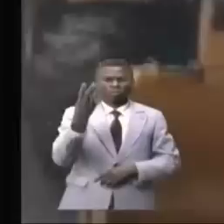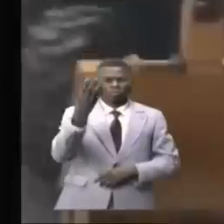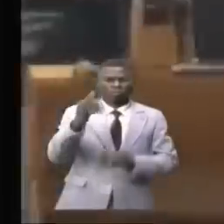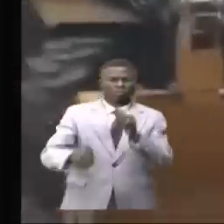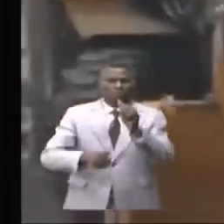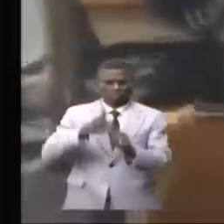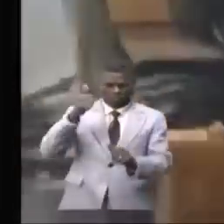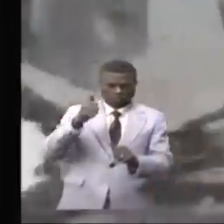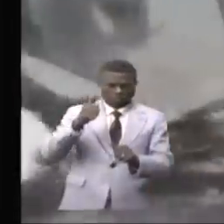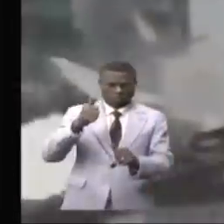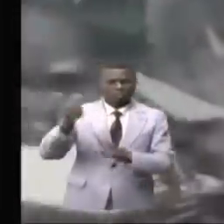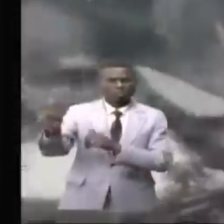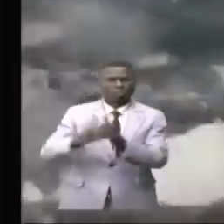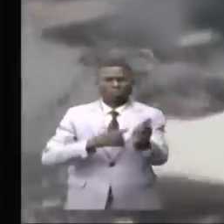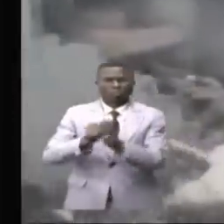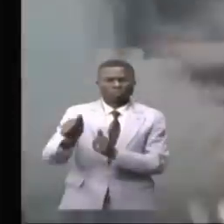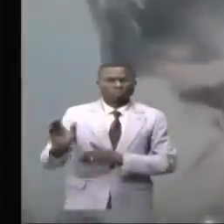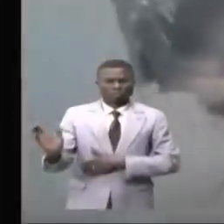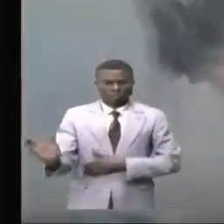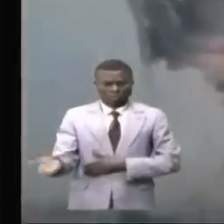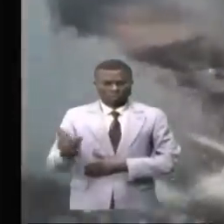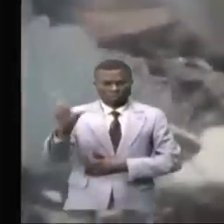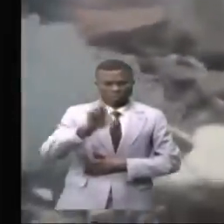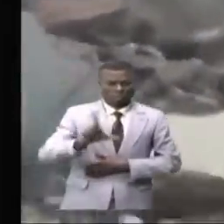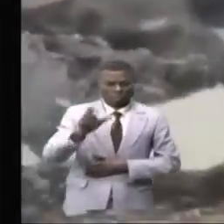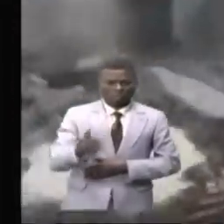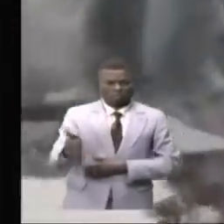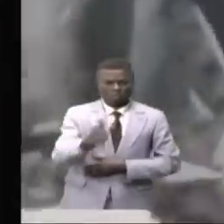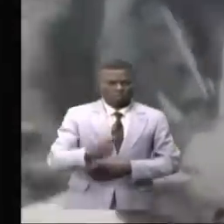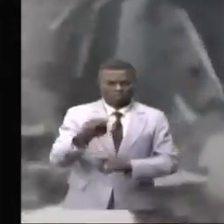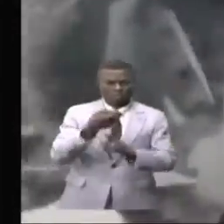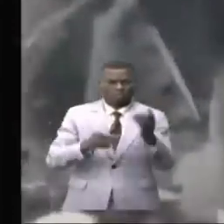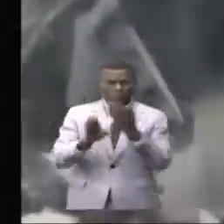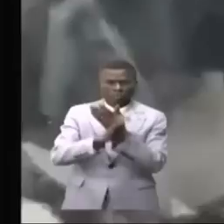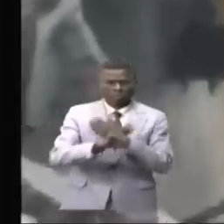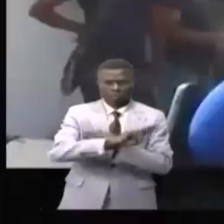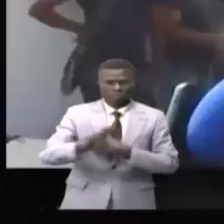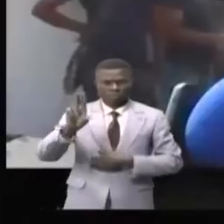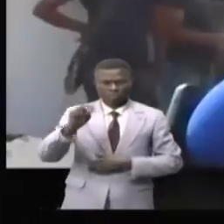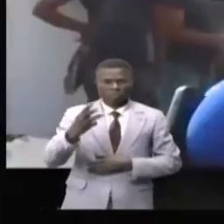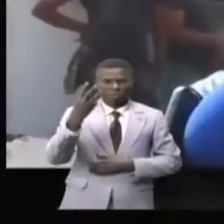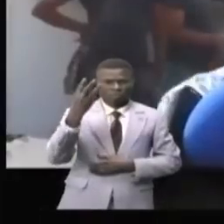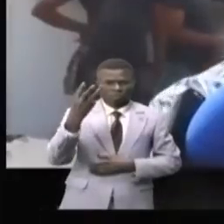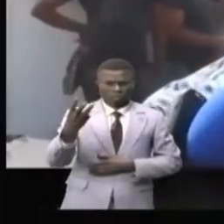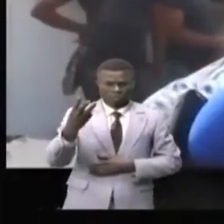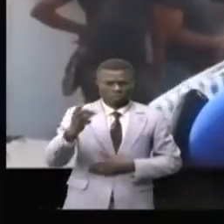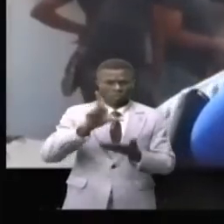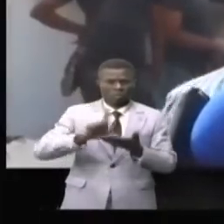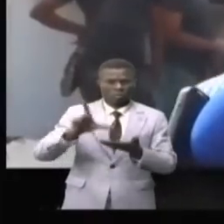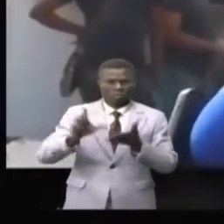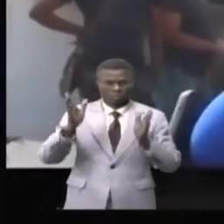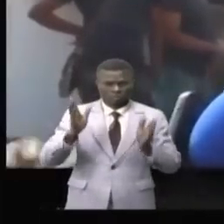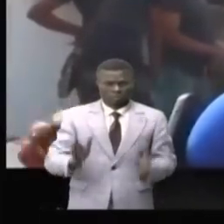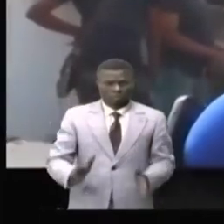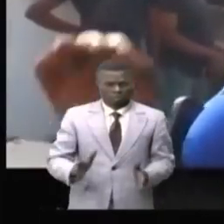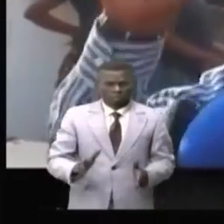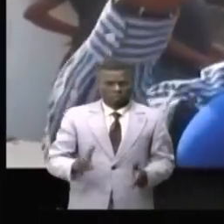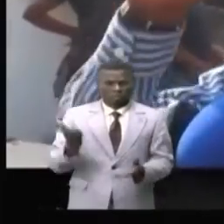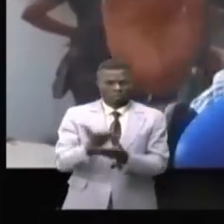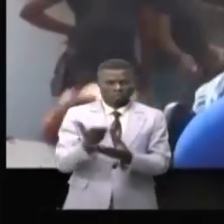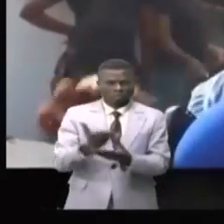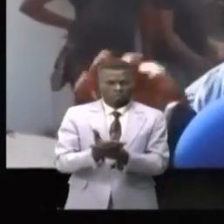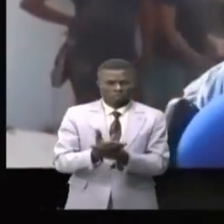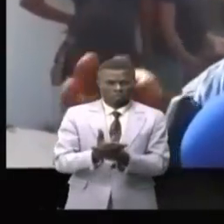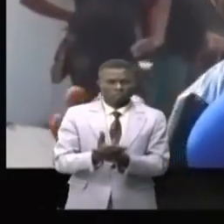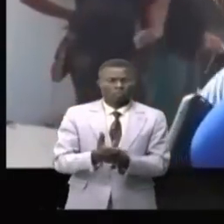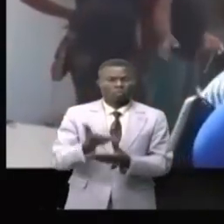été démolies dans la matinée du lundi 21 août 2023. Ces locataires, dont les contrats étaient encore en